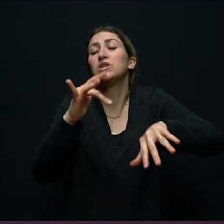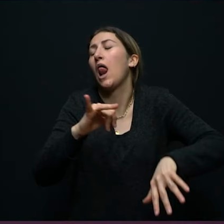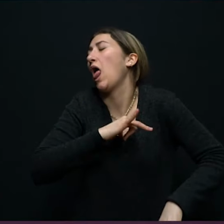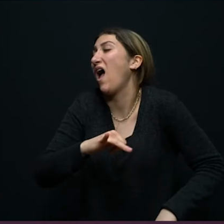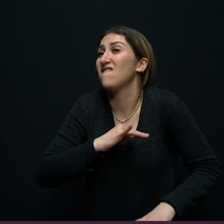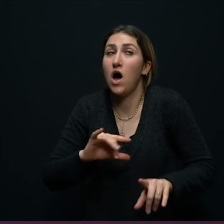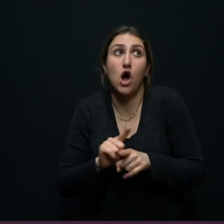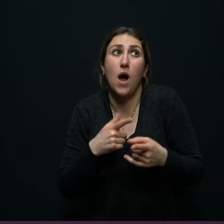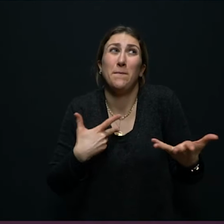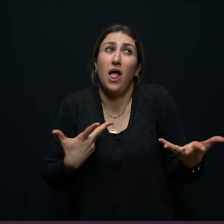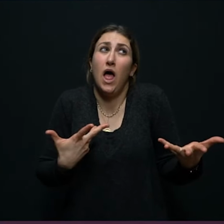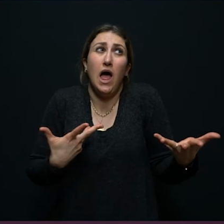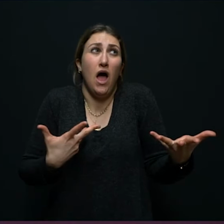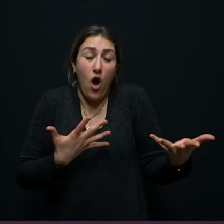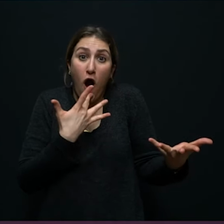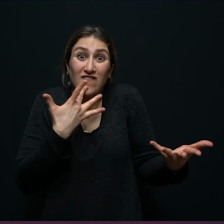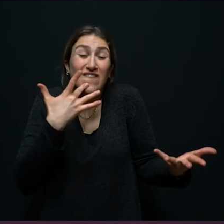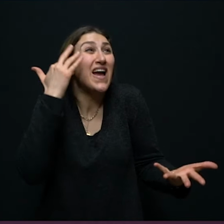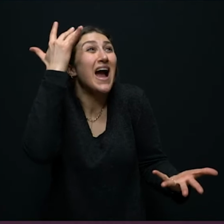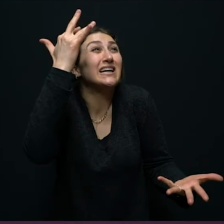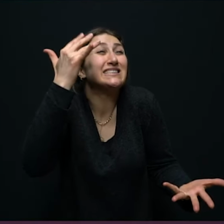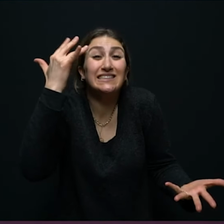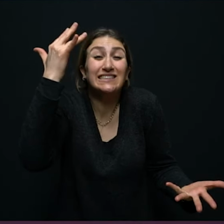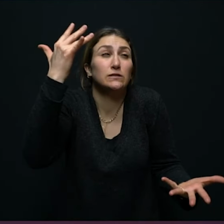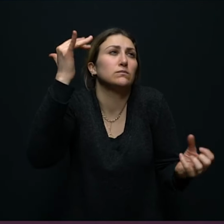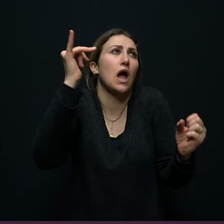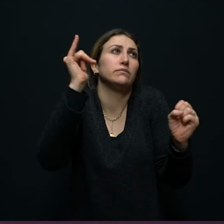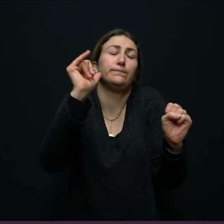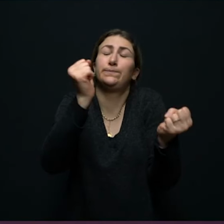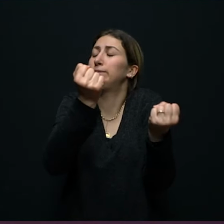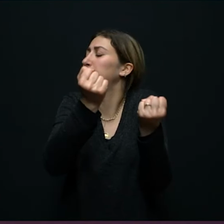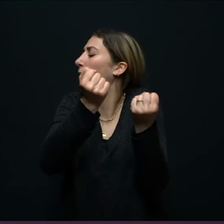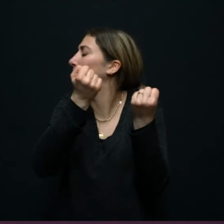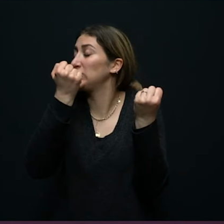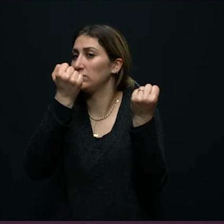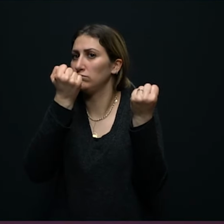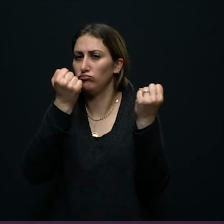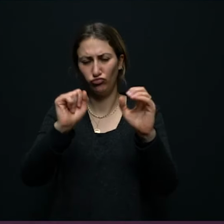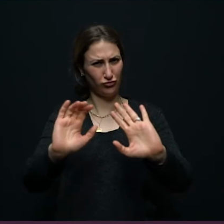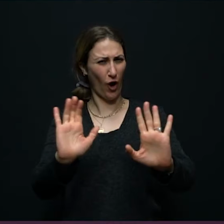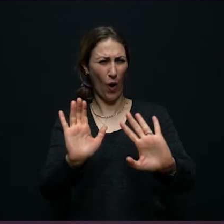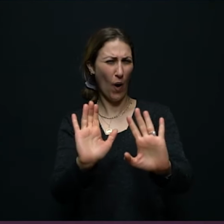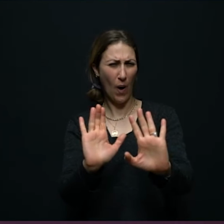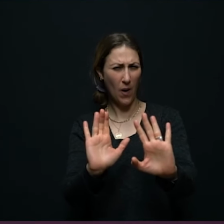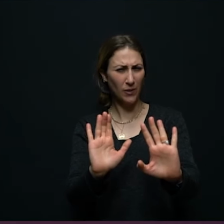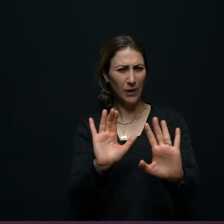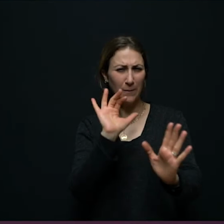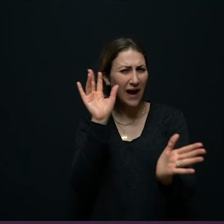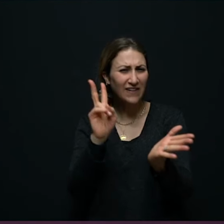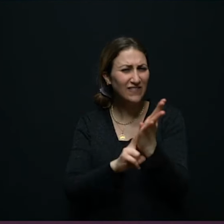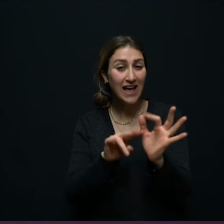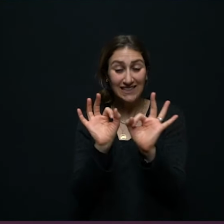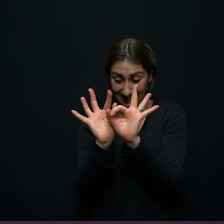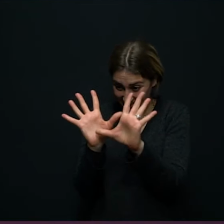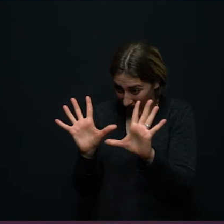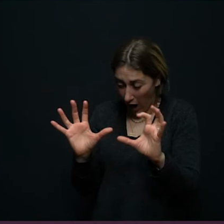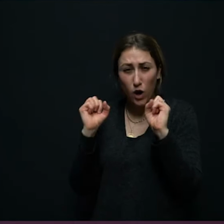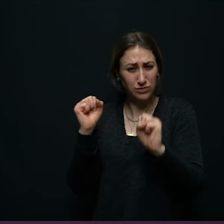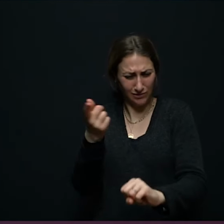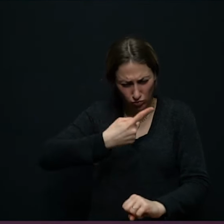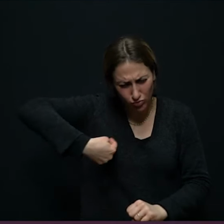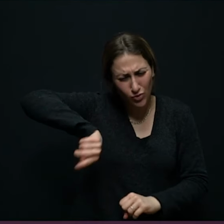qu'il est possible d'atteindre peut-être pas entièrement ici bas mais en tout cas vers laquelle nous pouvons